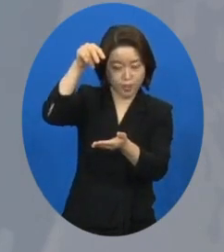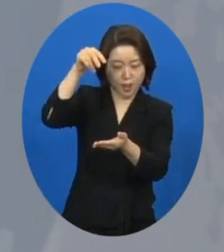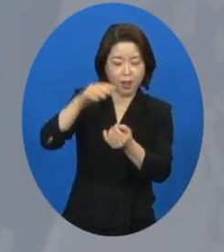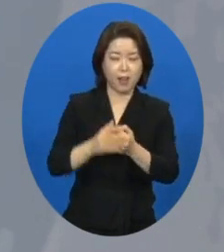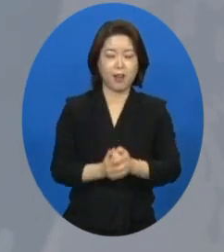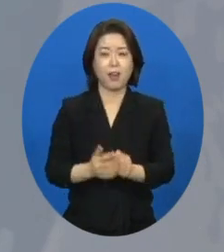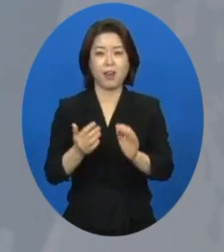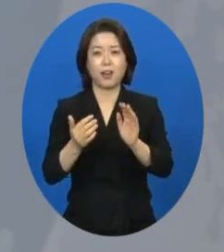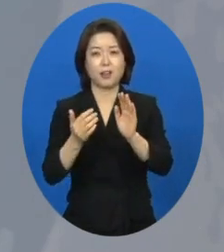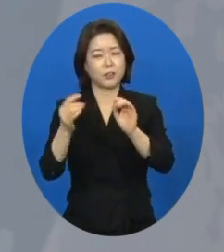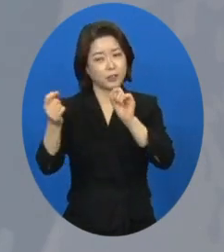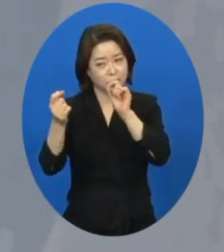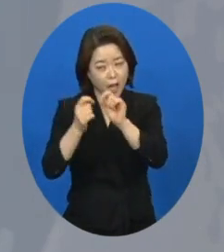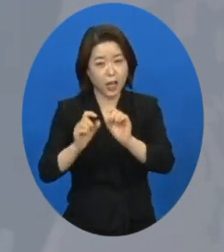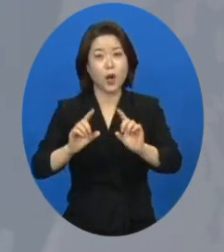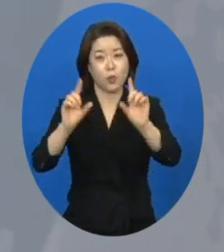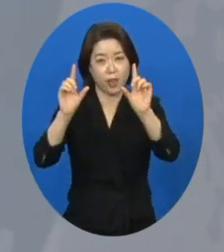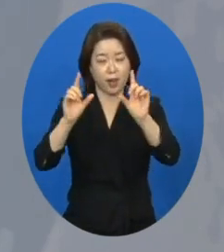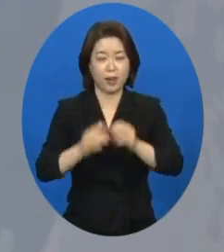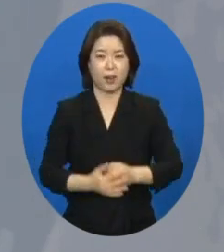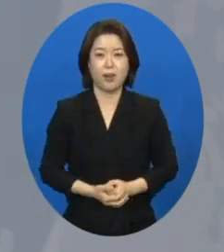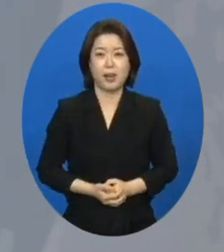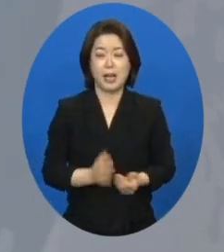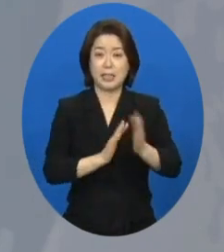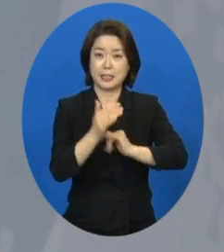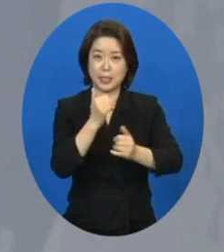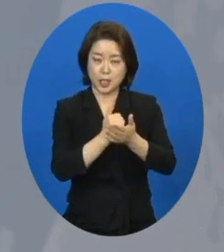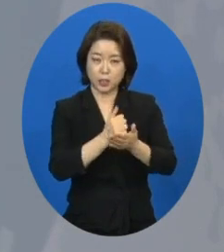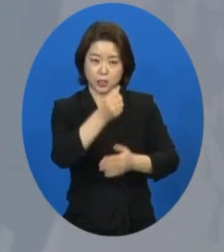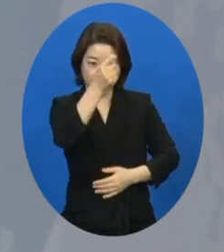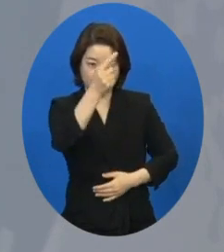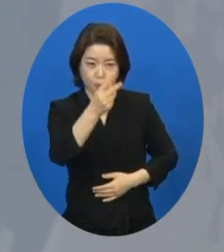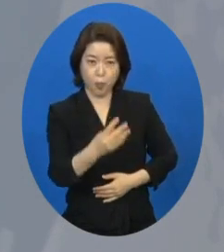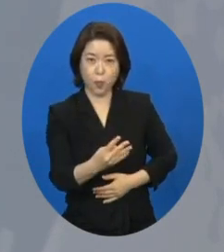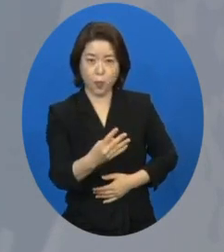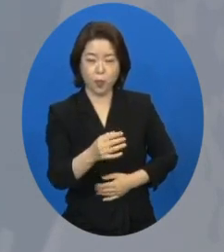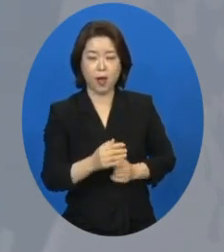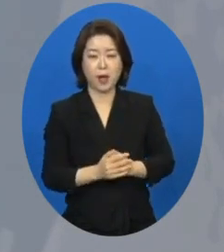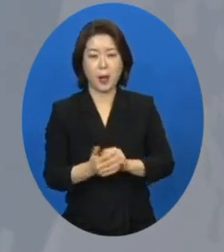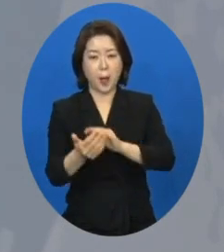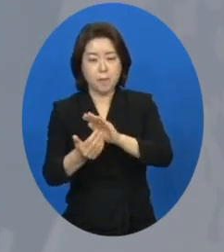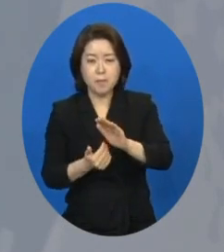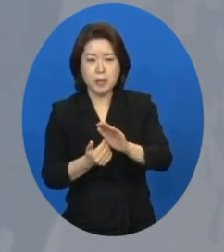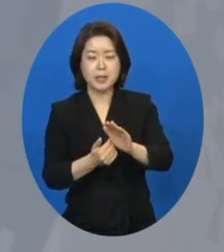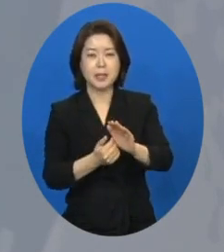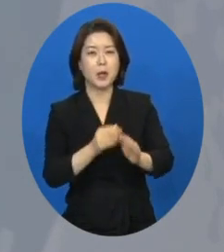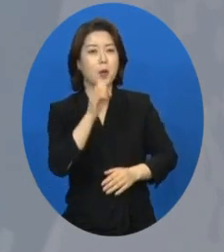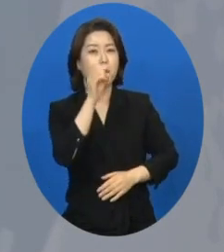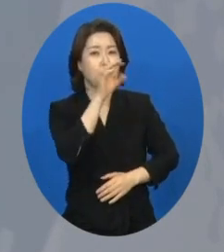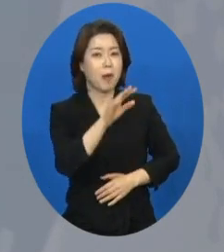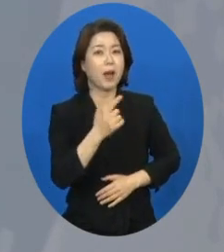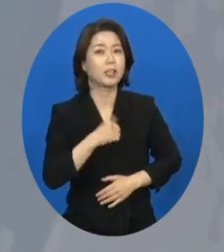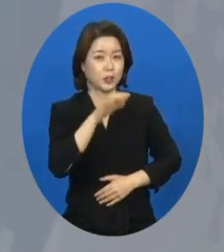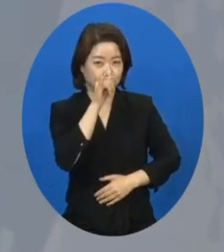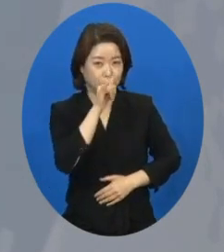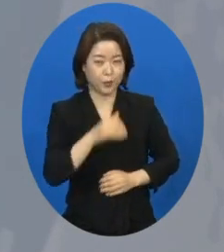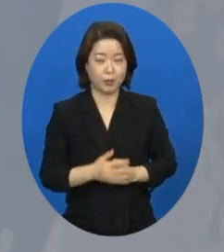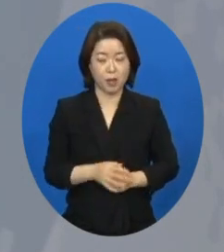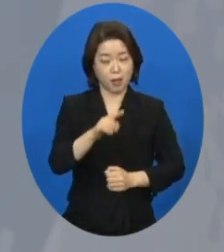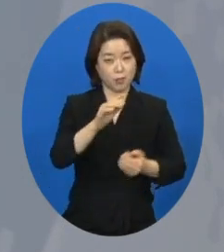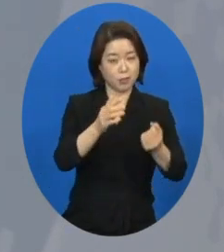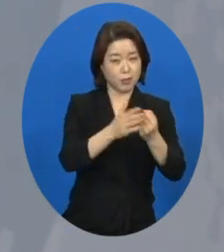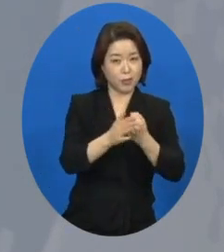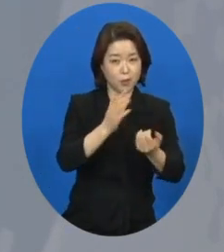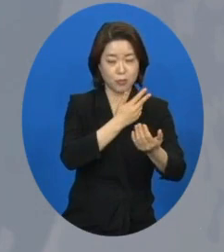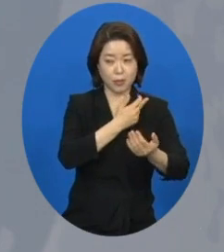가까우시면서 제자들에게 몇 번 그를 암시하는 말씀을 하셨는데 그것 때문에